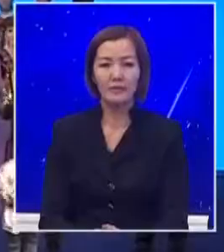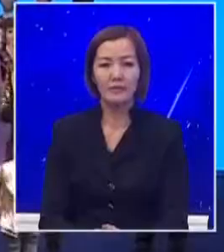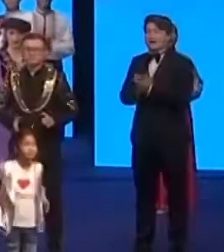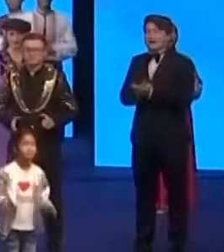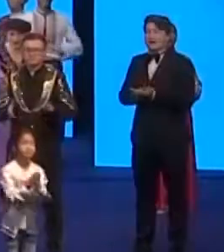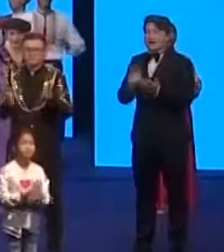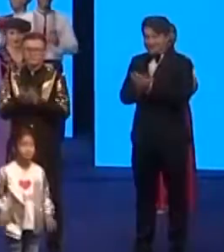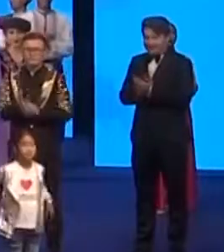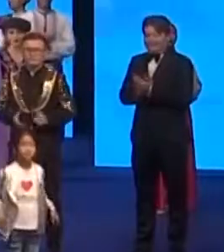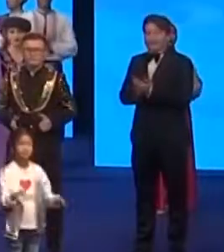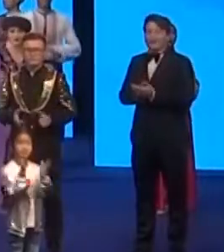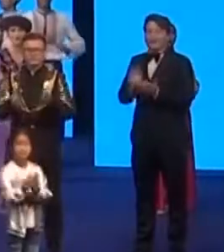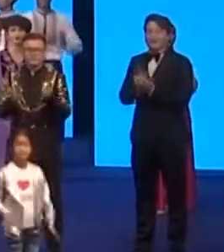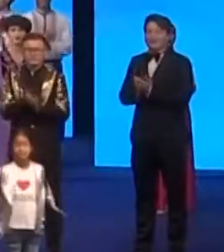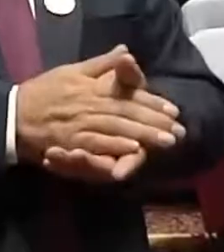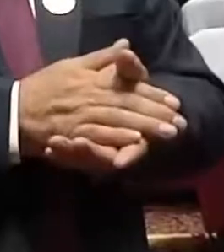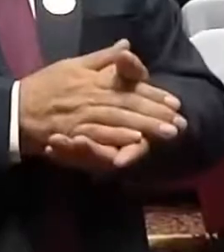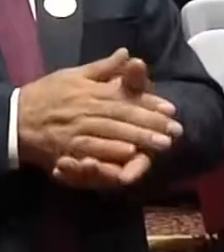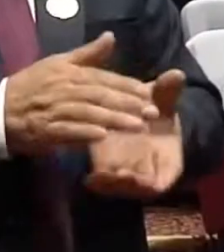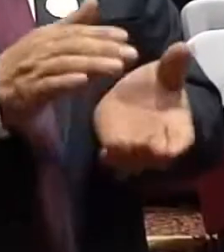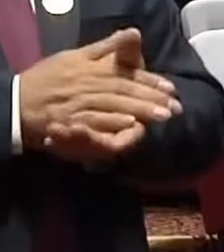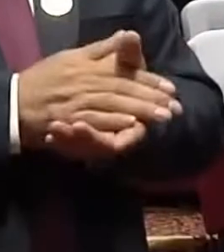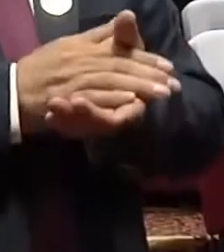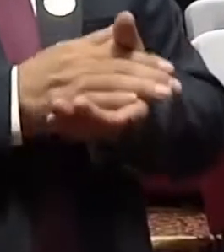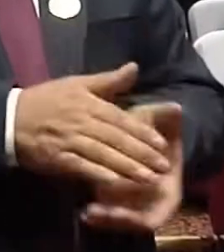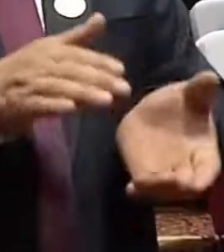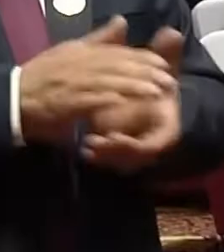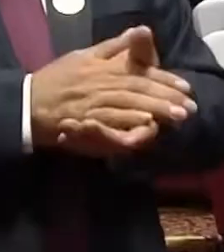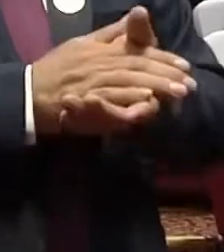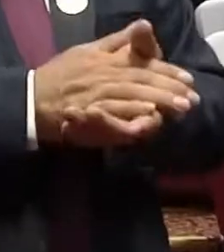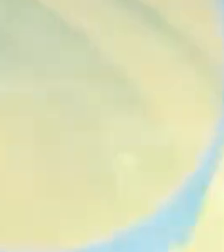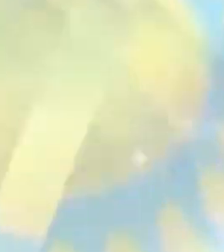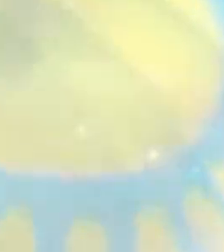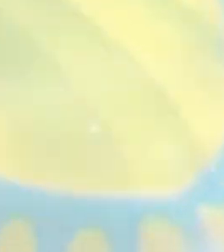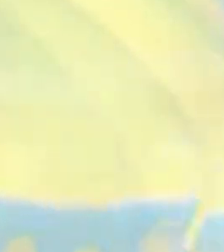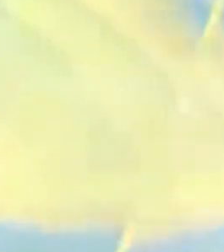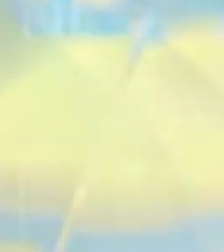Дина Буранбаева, Жасулан Шинкенджи, телеканал ЖТСУ.